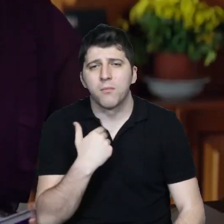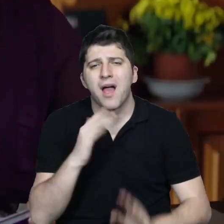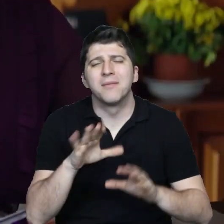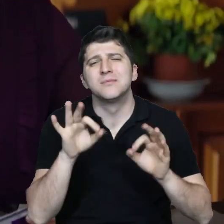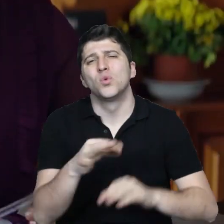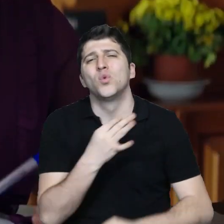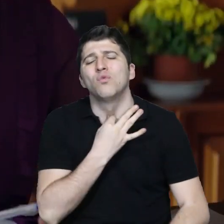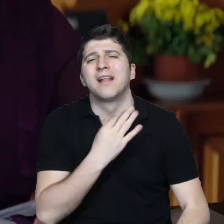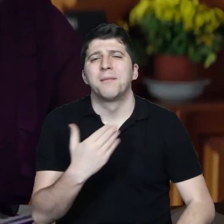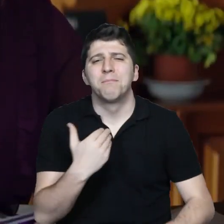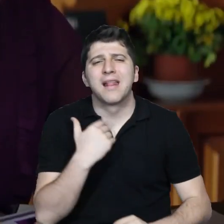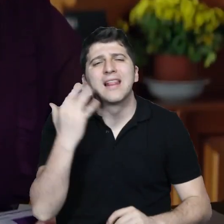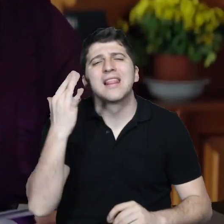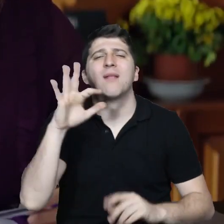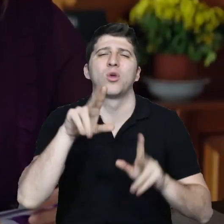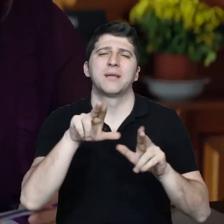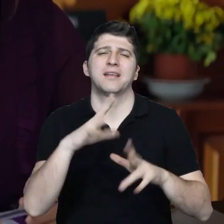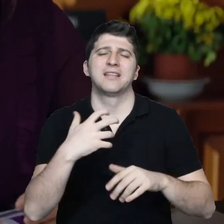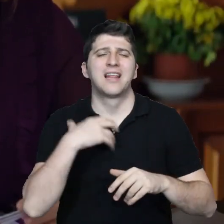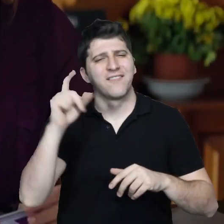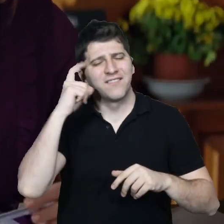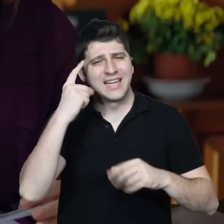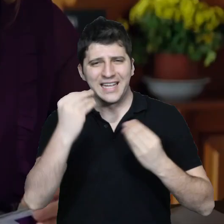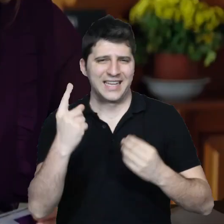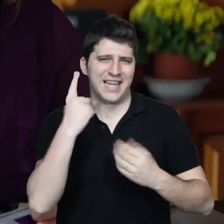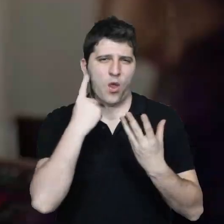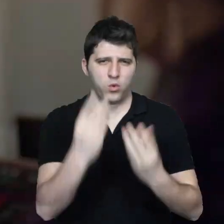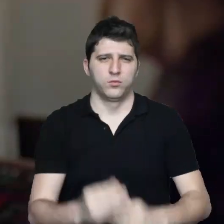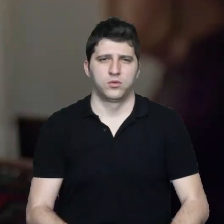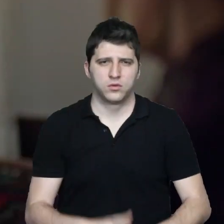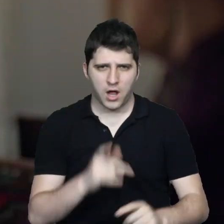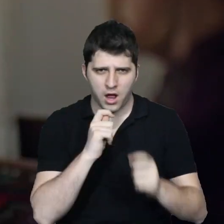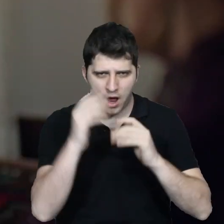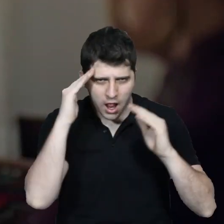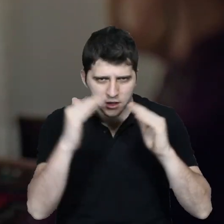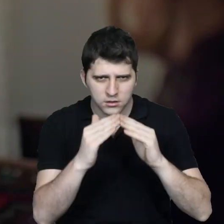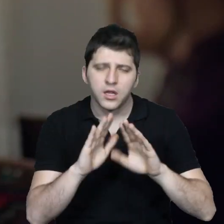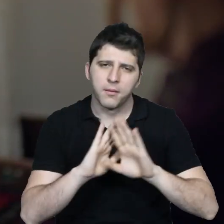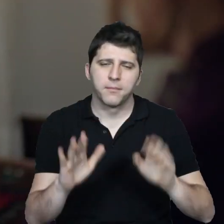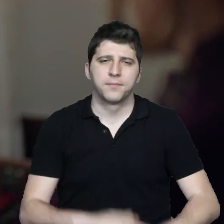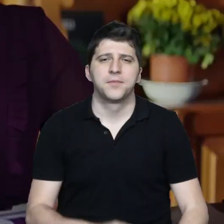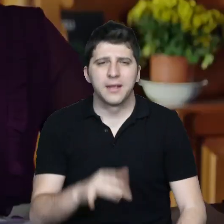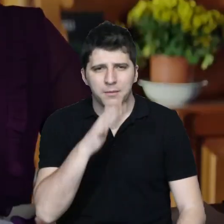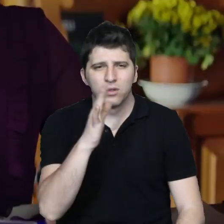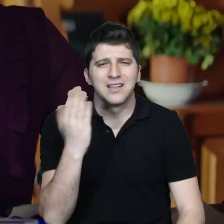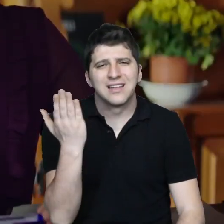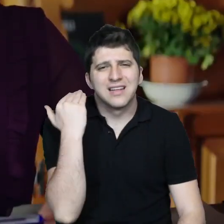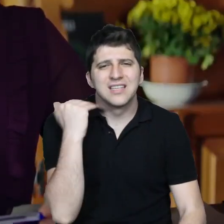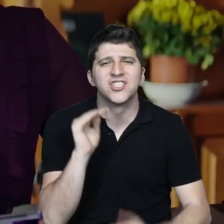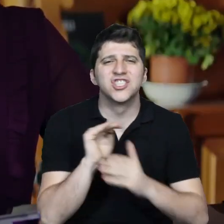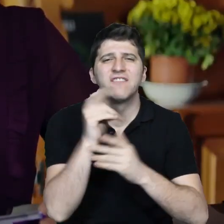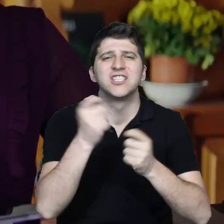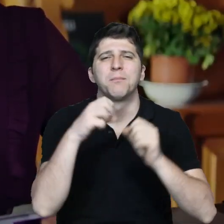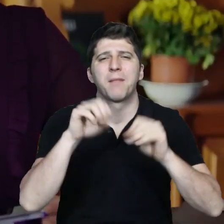lütfen, yani beni tanımıyormuş gibi önyargısız bir biçimde dinle, olur mu? Anlaştık mı? Tamam. Biliyorsun, geçen gün şefimiz